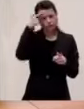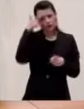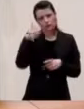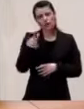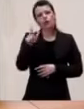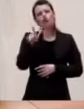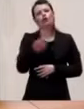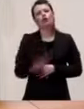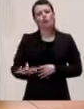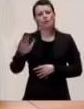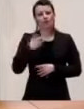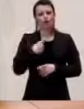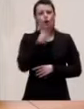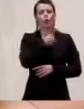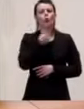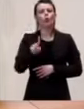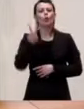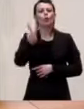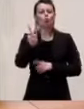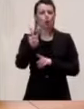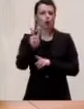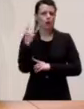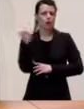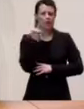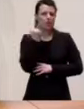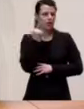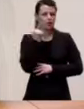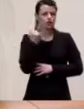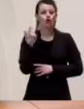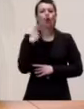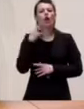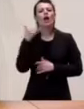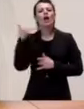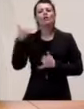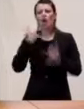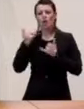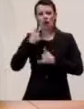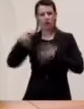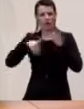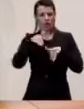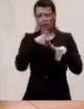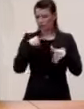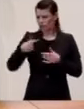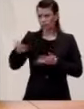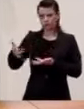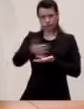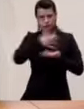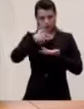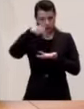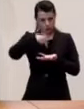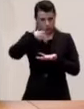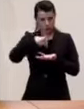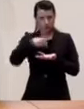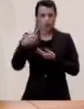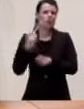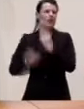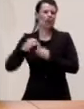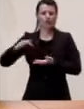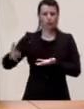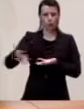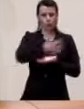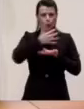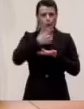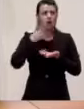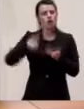c'è l'112, il servizio che raccoglie tutte le chiamate di richiesta, quindi si è passati da un numero di chiamate